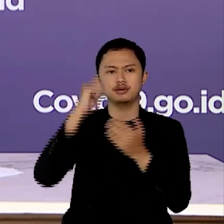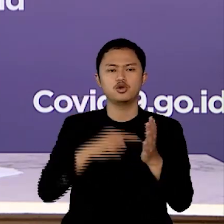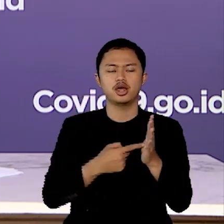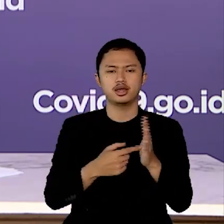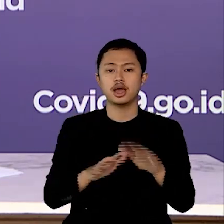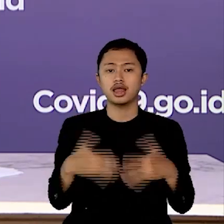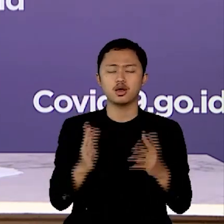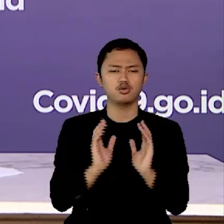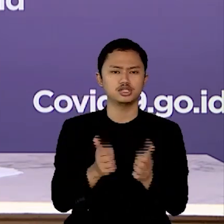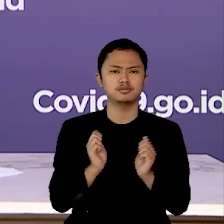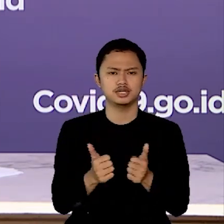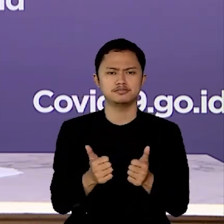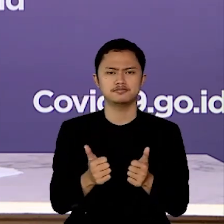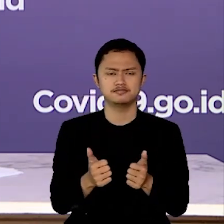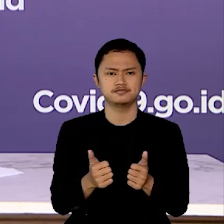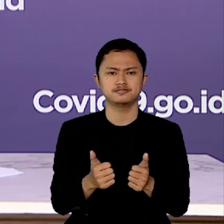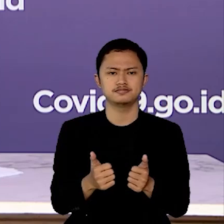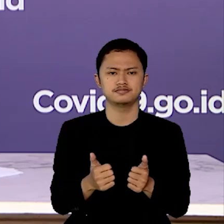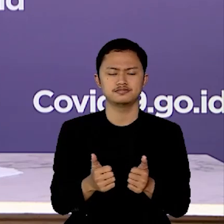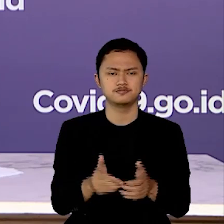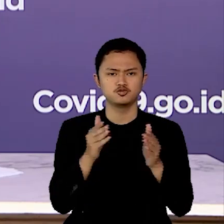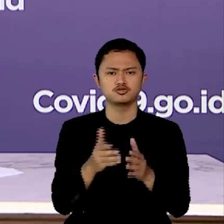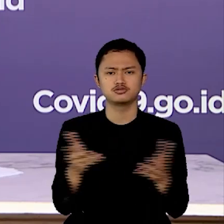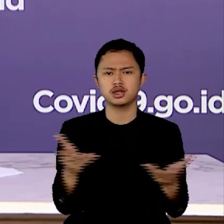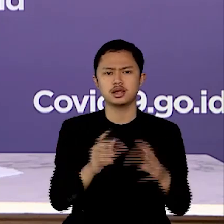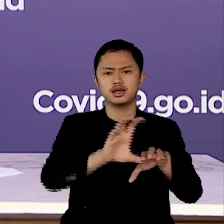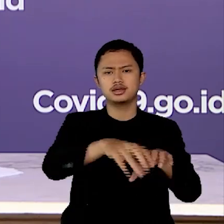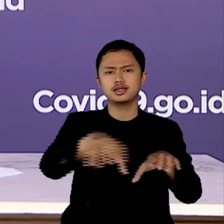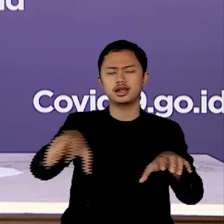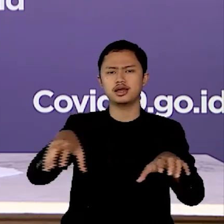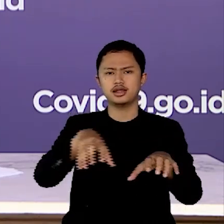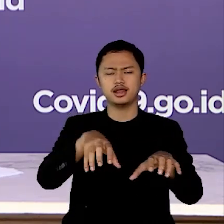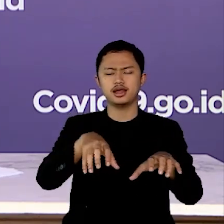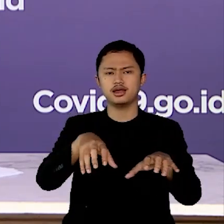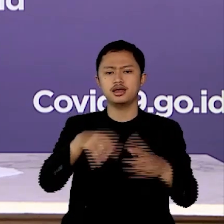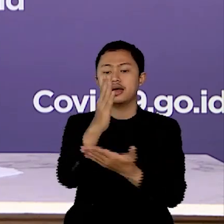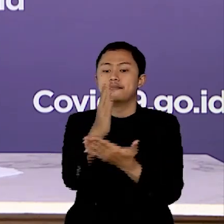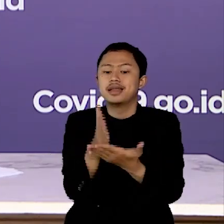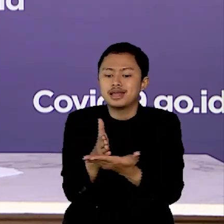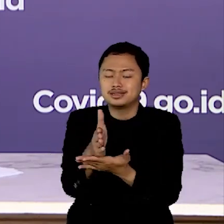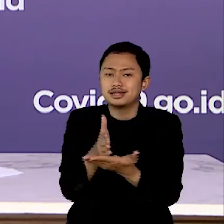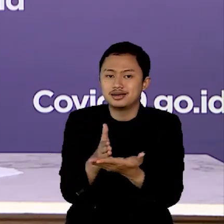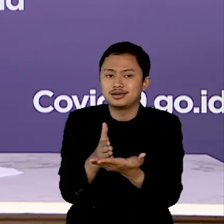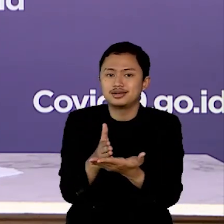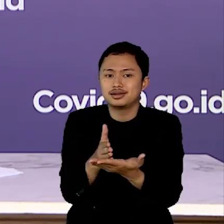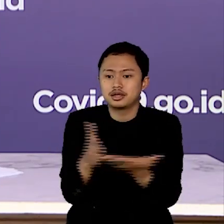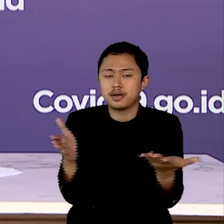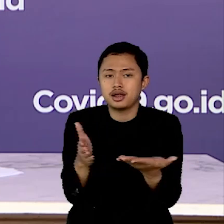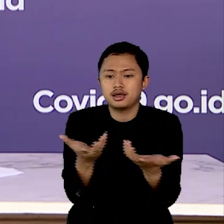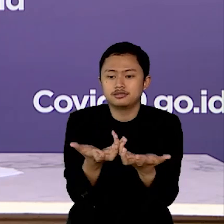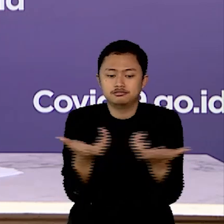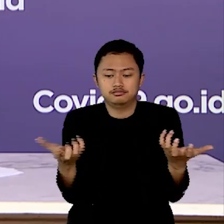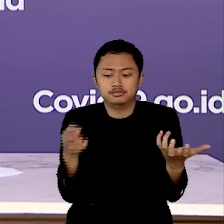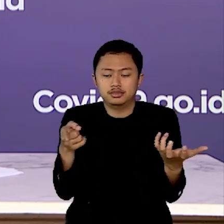maupun mempersiapkan rencana antisipatif khususnya bagi daerah ya batasan langsung atau buffer zone dari